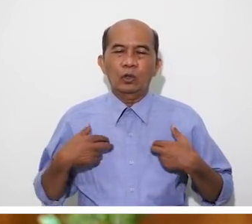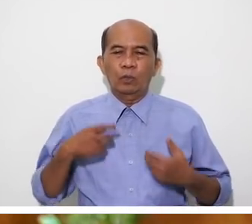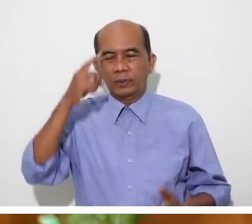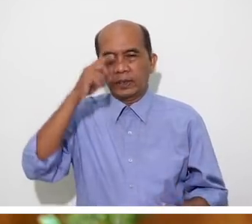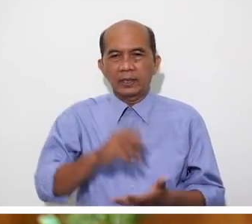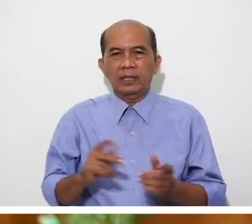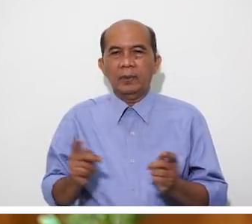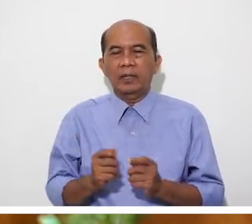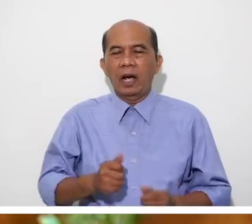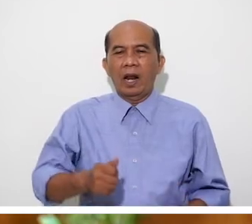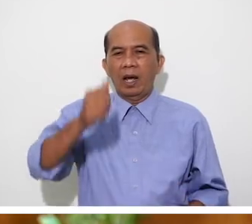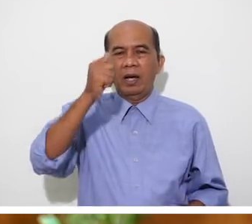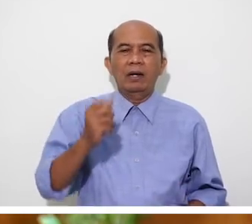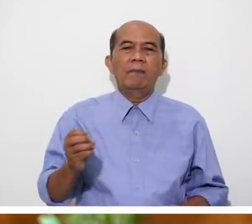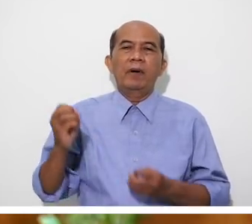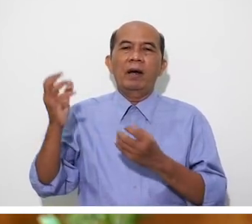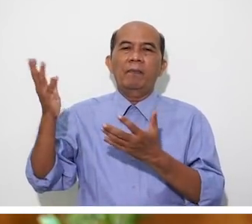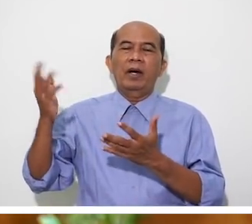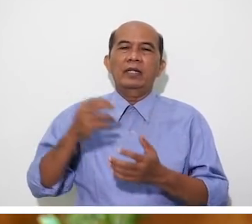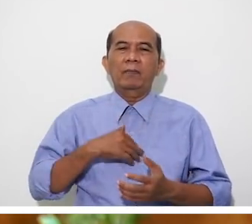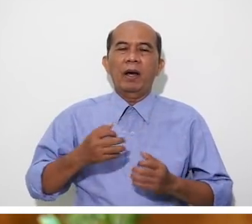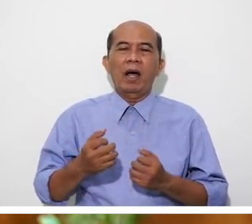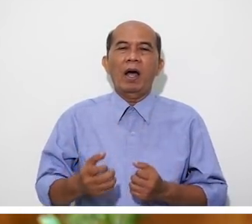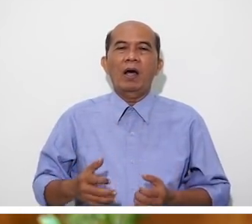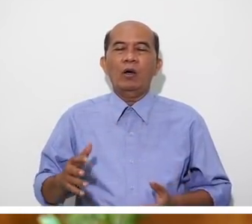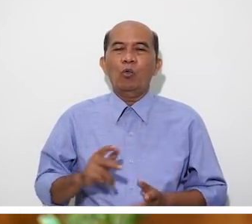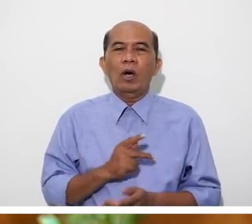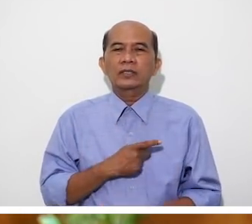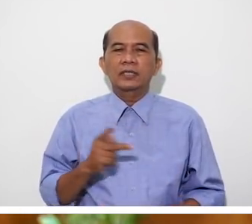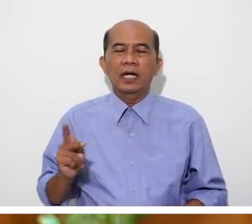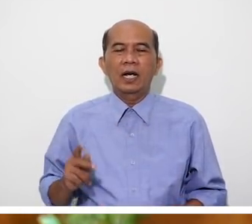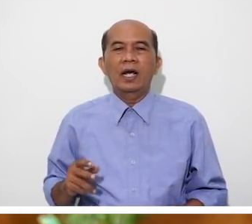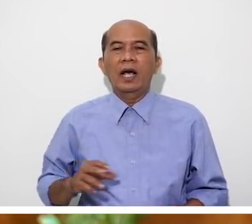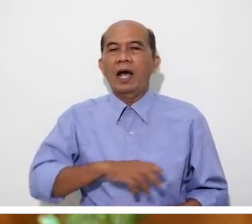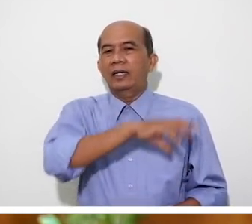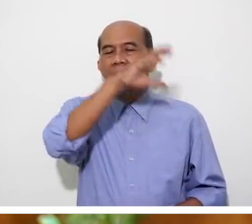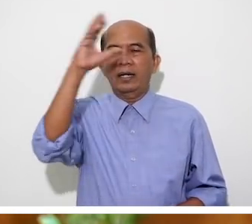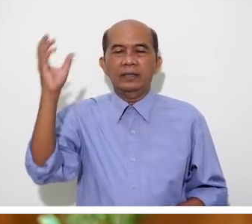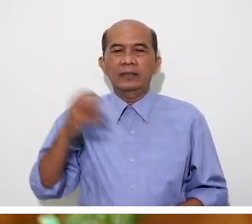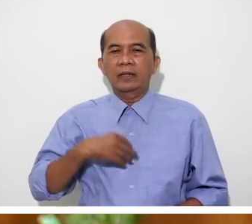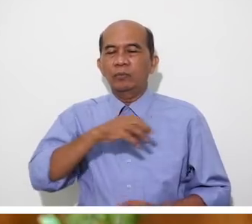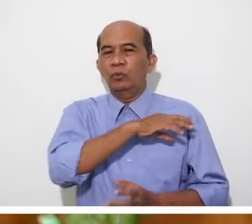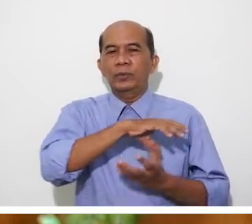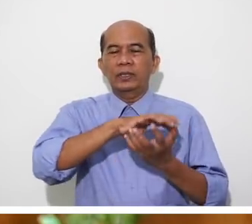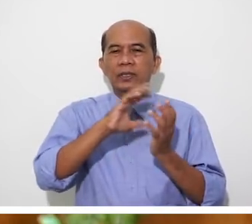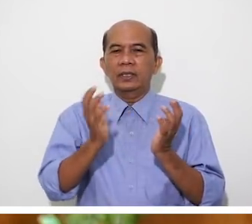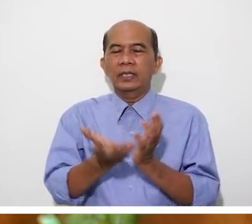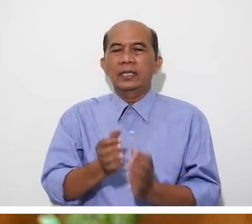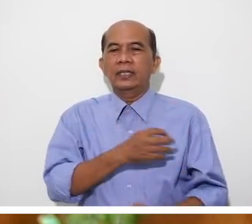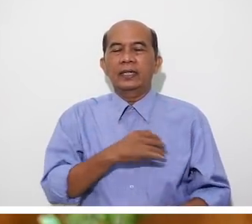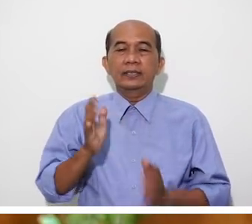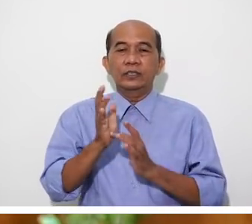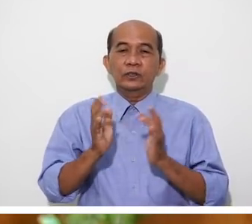Aku percaya kepada Allah, Bapa yang Maha Kuasa, Khalik langit dan bumi, dan kepada